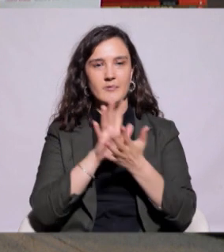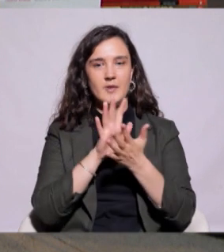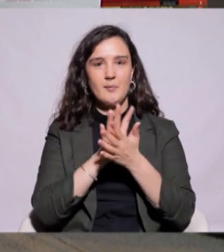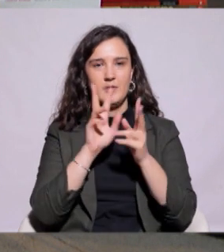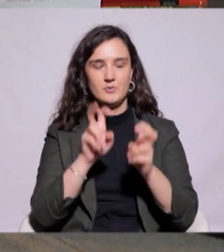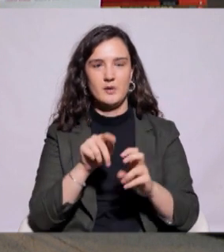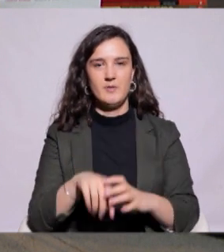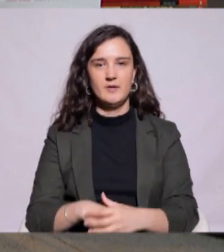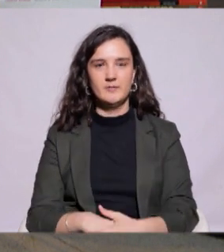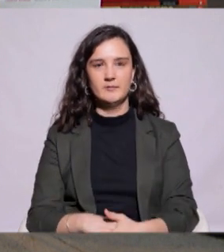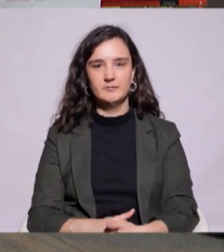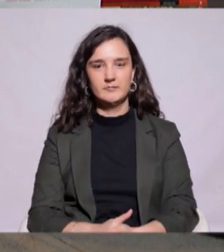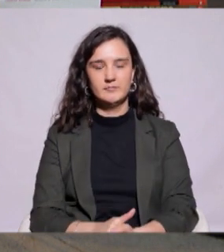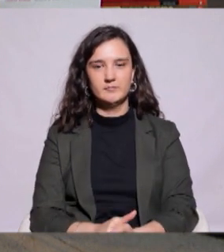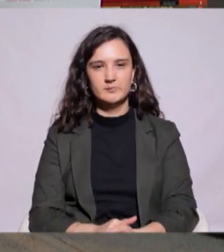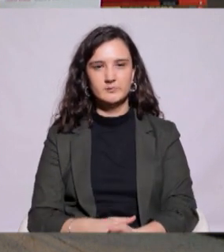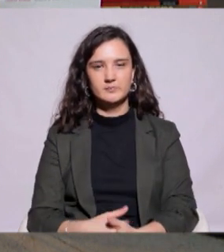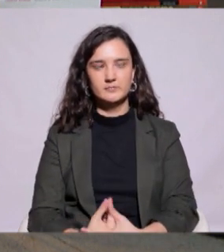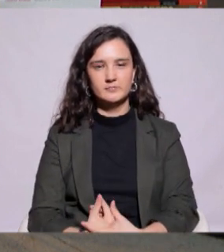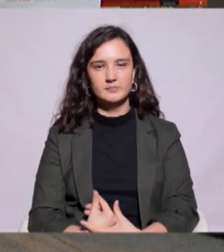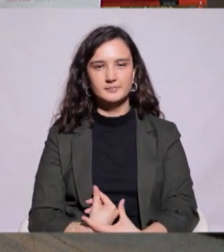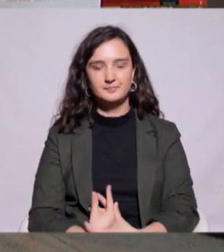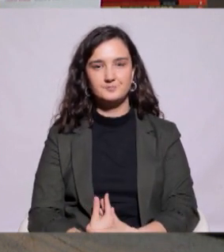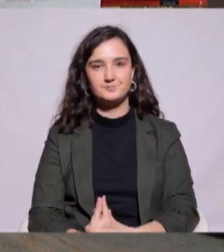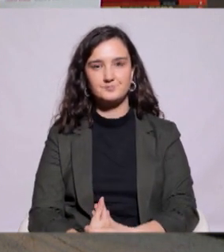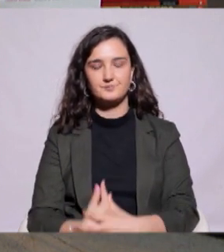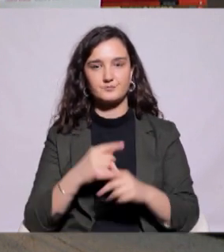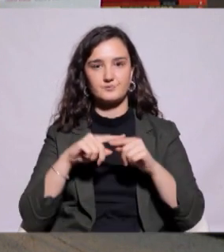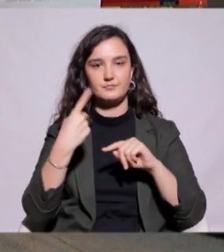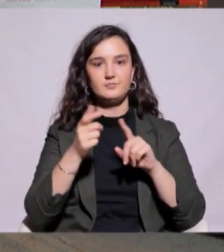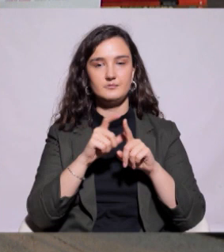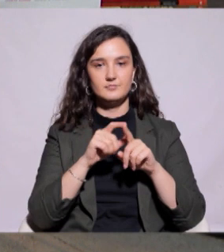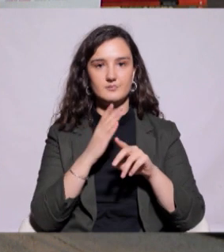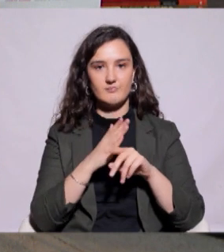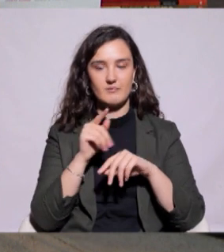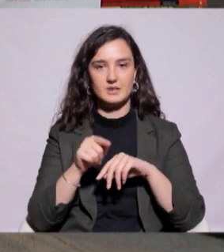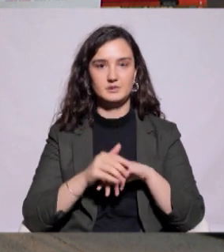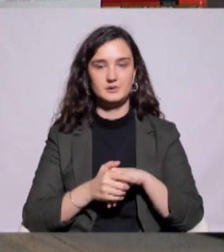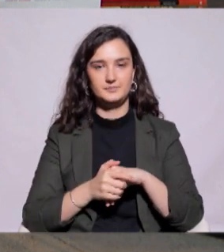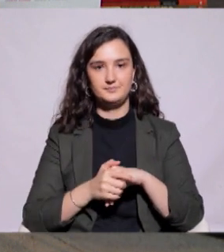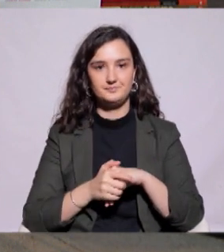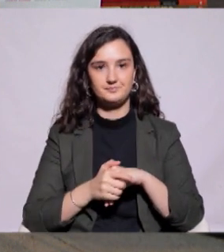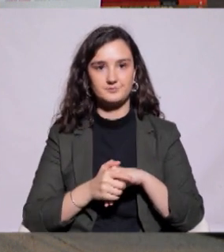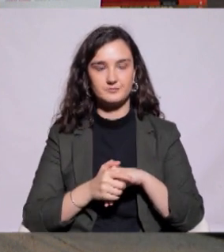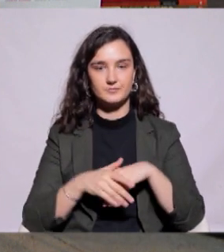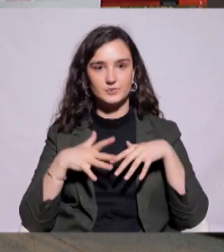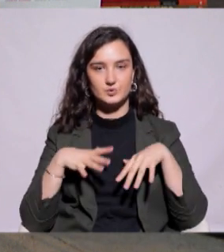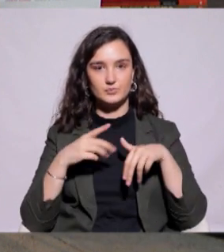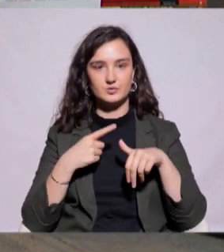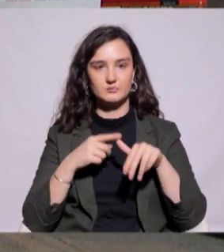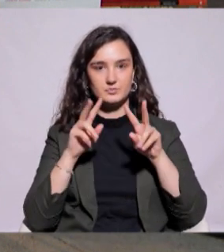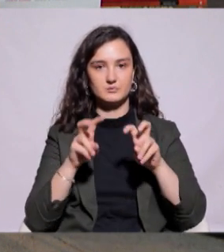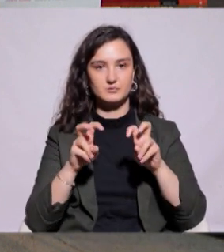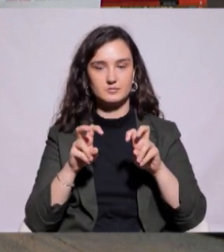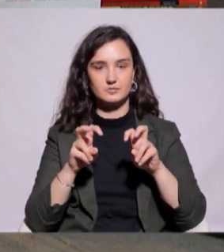Pollution, დაბინძურება. Our next word is field. Field is noun, and in Georgian it